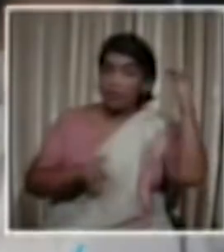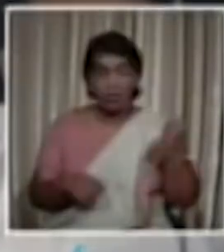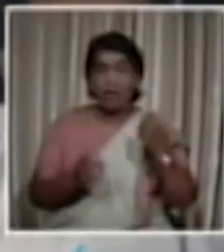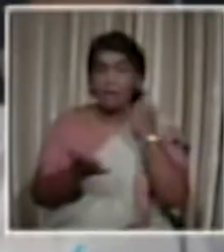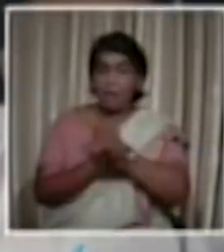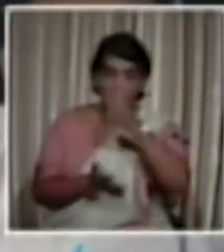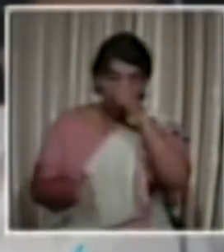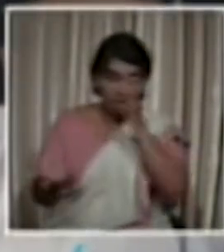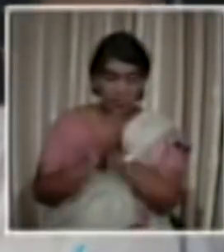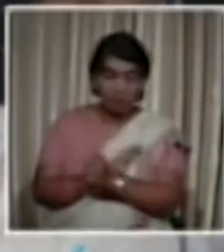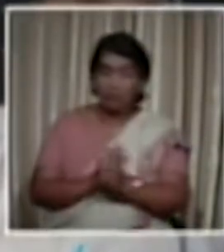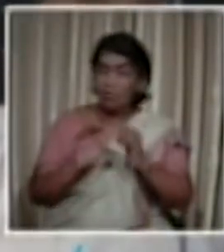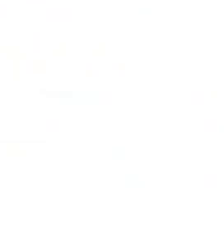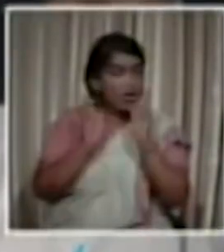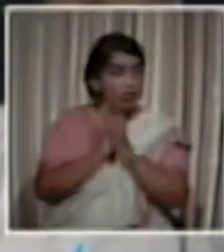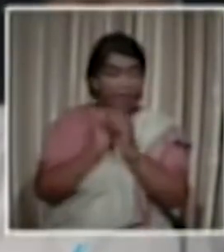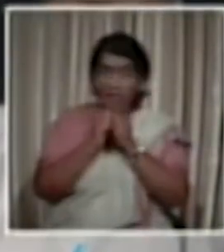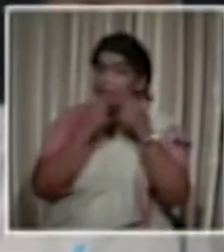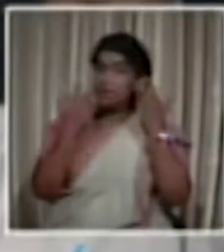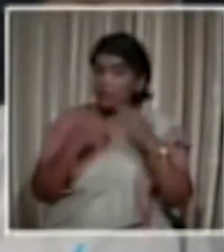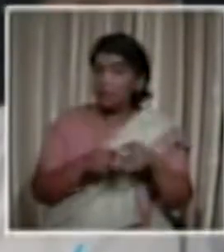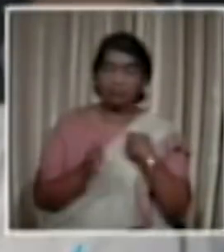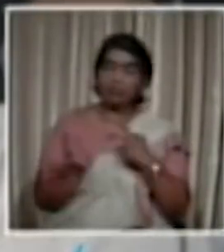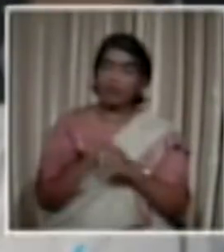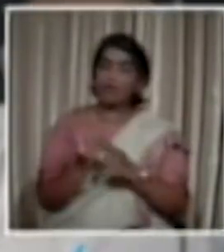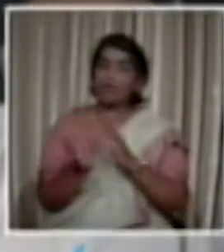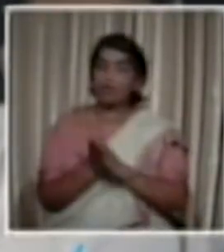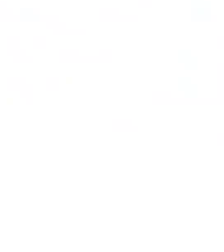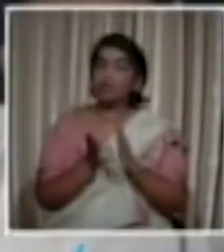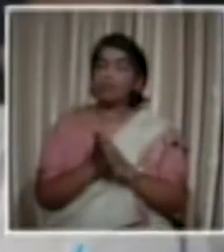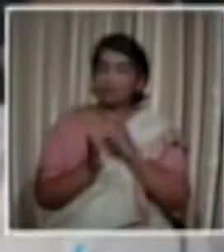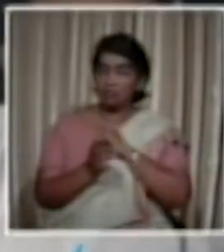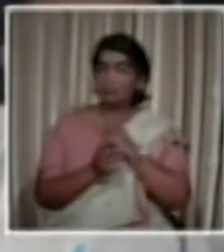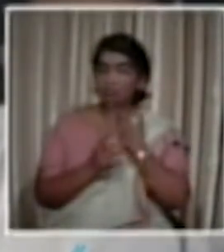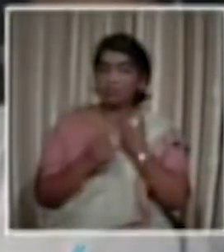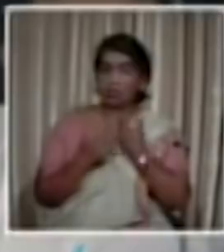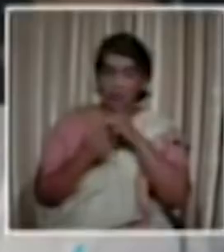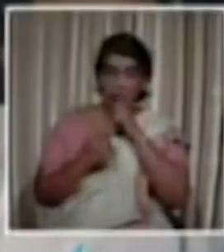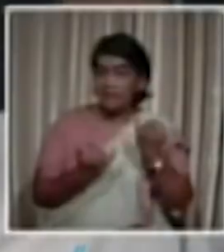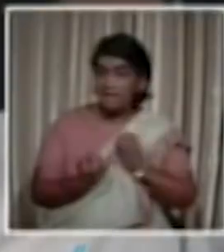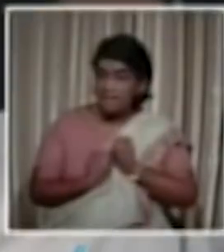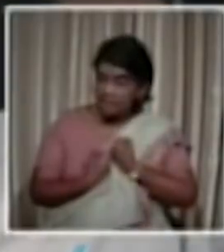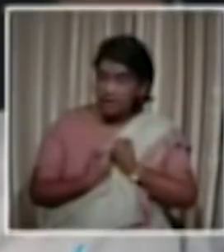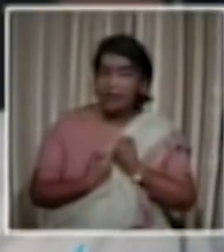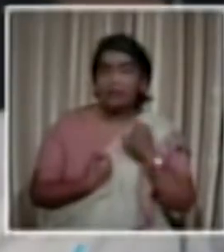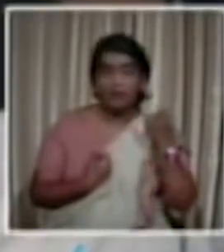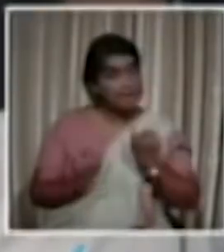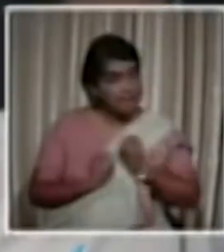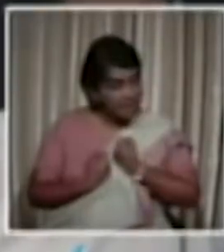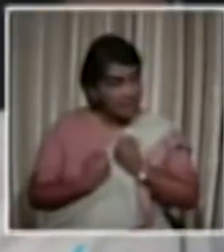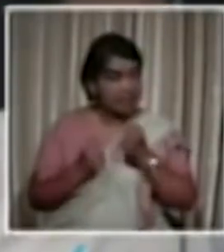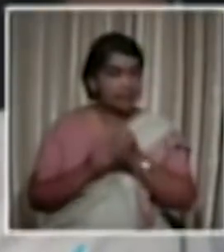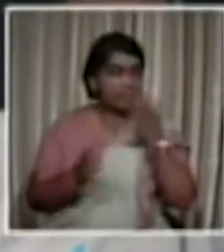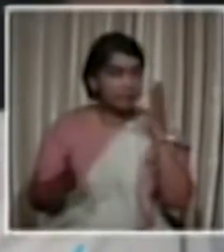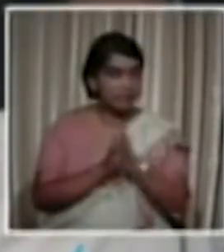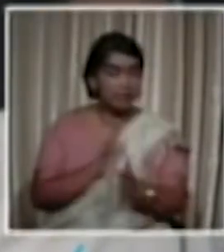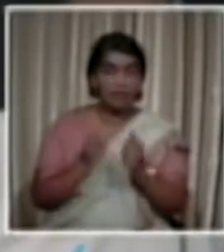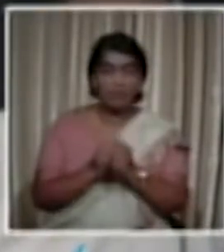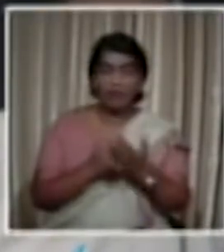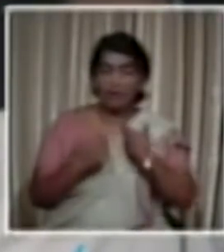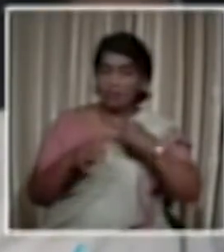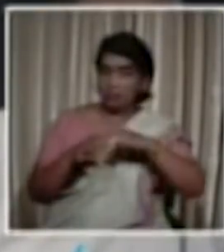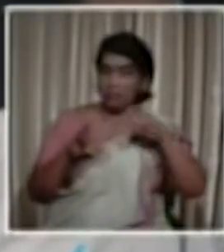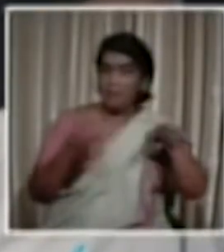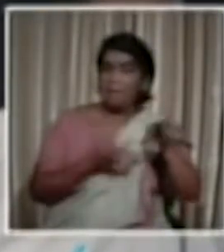මොකද්ද කරේ සියලු අපරාධ ටික කරා එතුමලා කිව්වා එක විවෘතව කිව්වා අපි ඒ වැරද්ද පිළිගන්නවා වැරදි කරලා එතුමලාට එතනින් ඉවත්